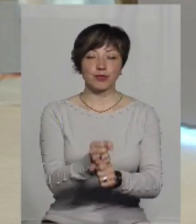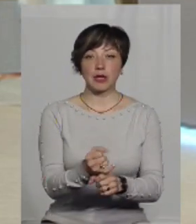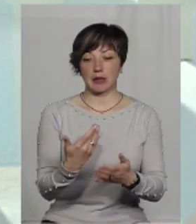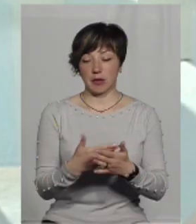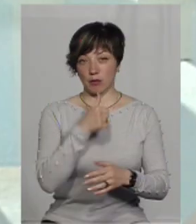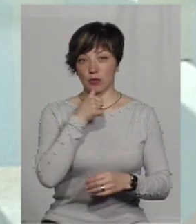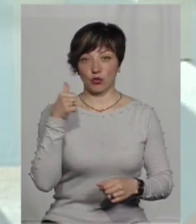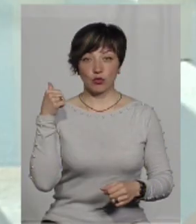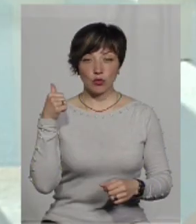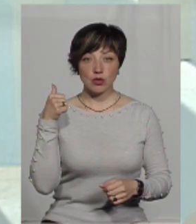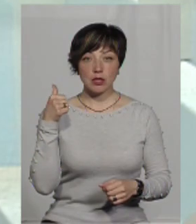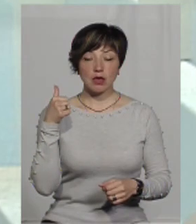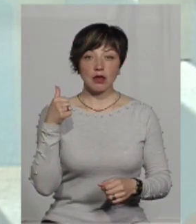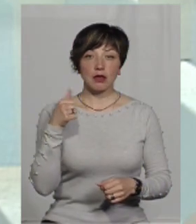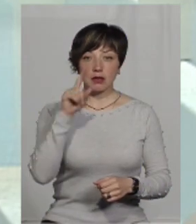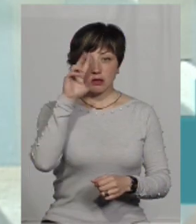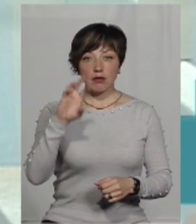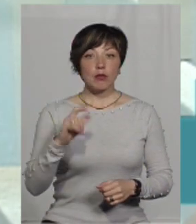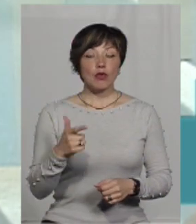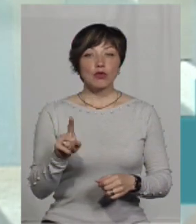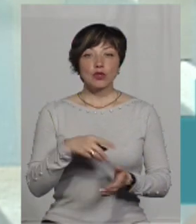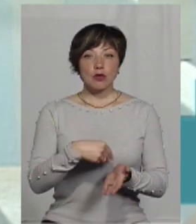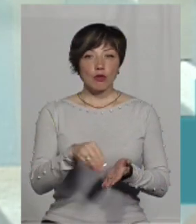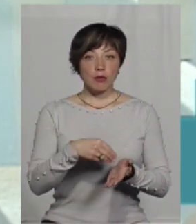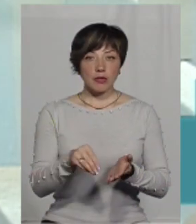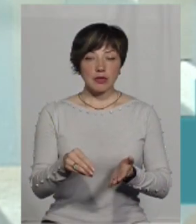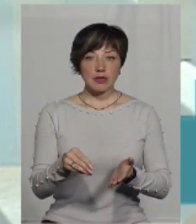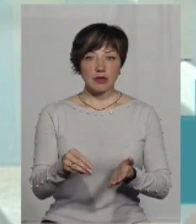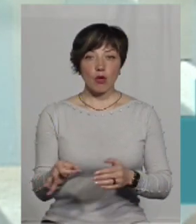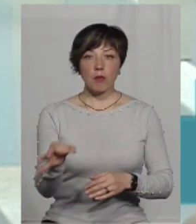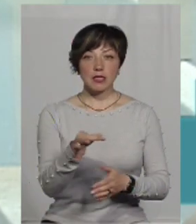менше-менше. І, наприклад, в минулому році, слава Богу, що закупила вже